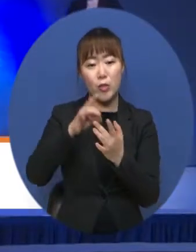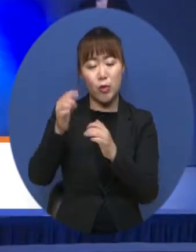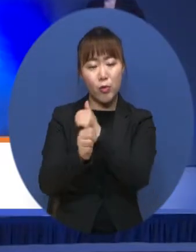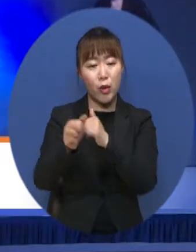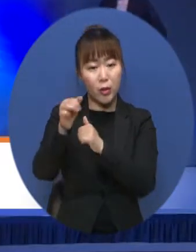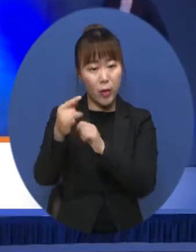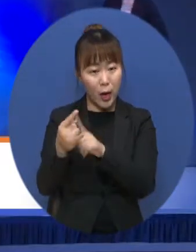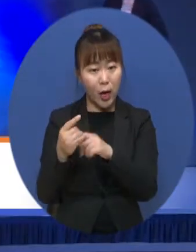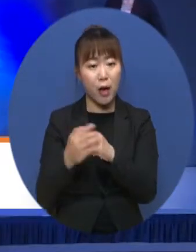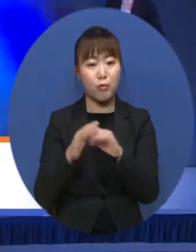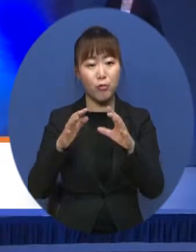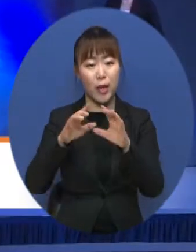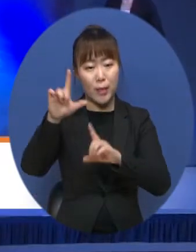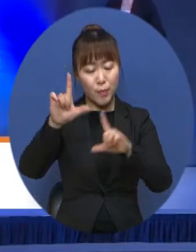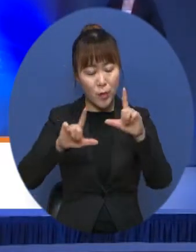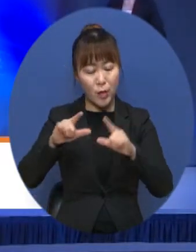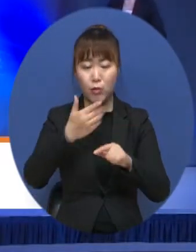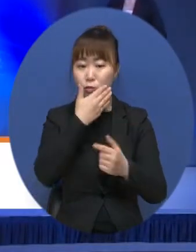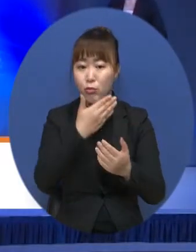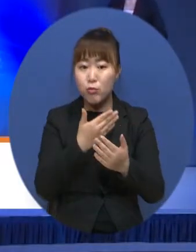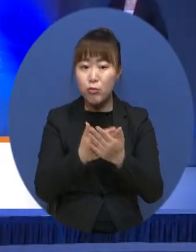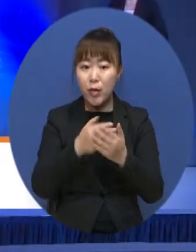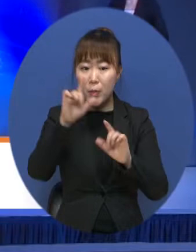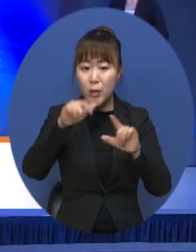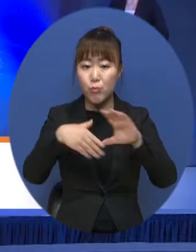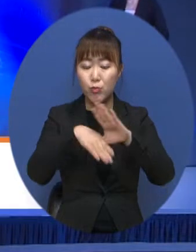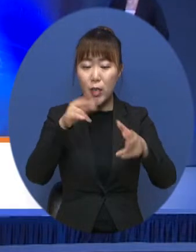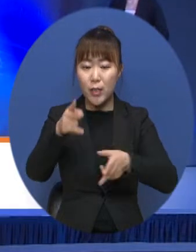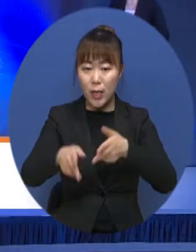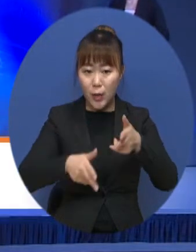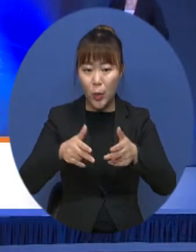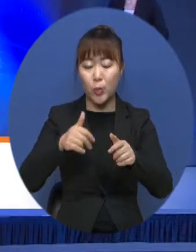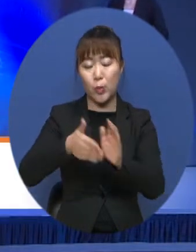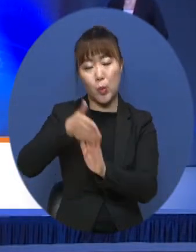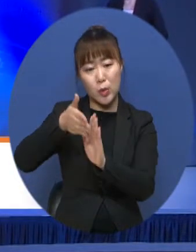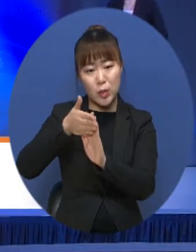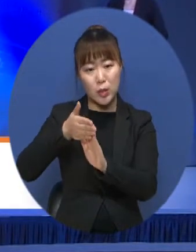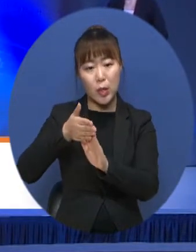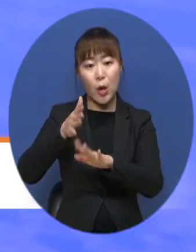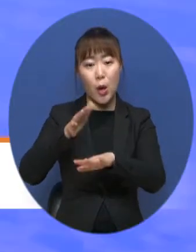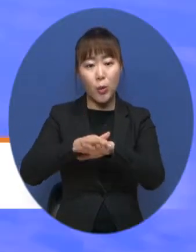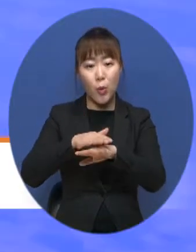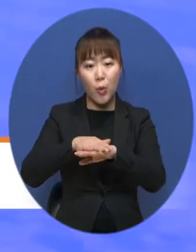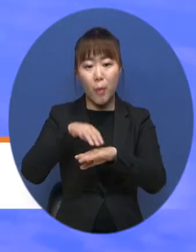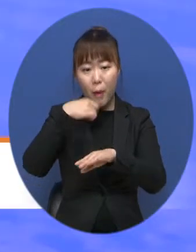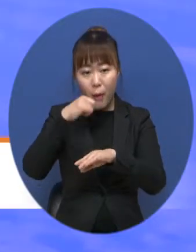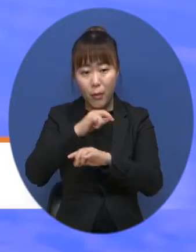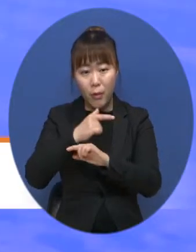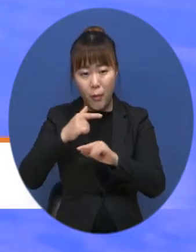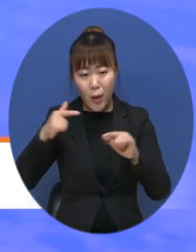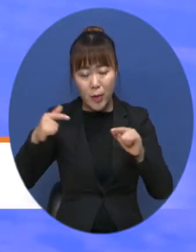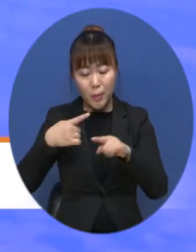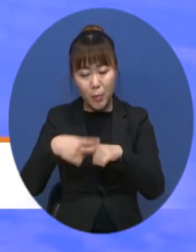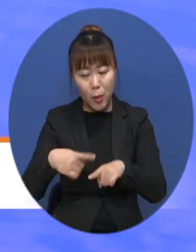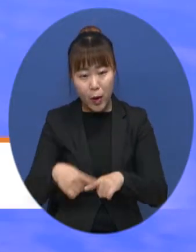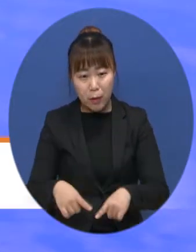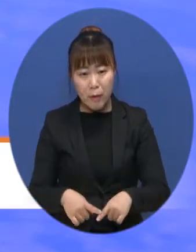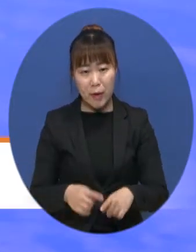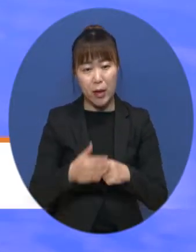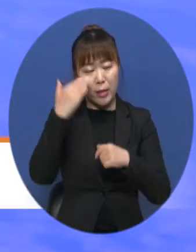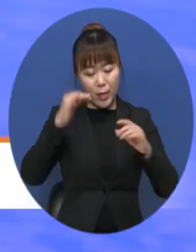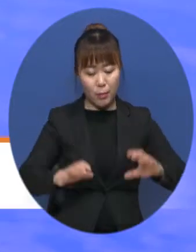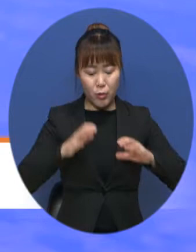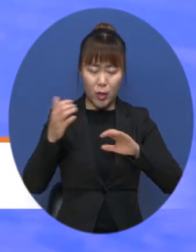선정위원회가 국가 이미지의 핵심적 요소인 문화, 산업, 도시, 농식품 부문을 대표하는 브랜드를 평가해